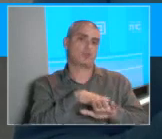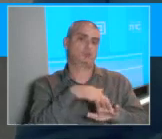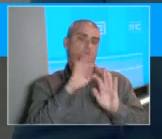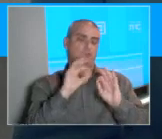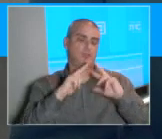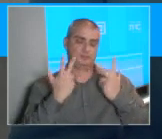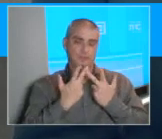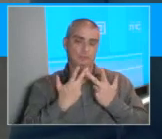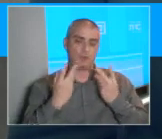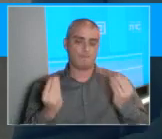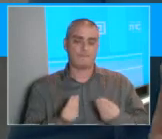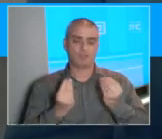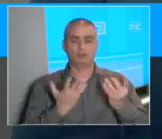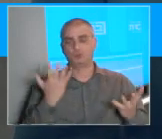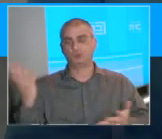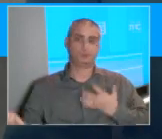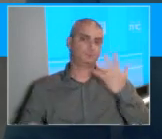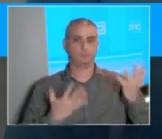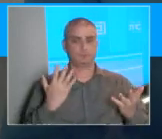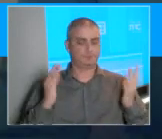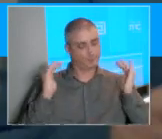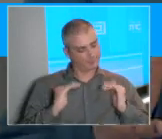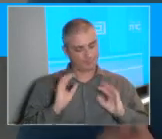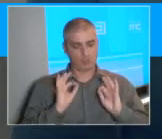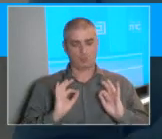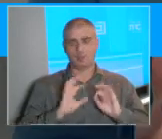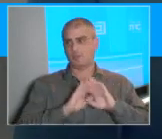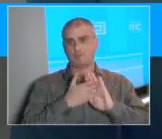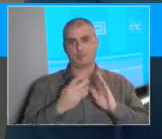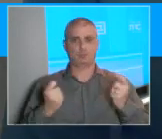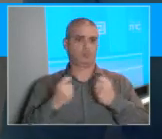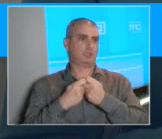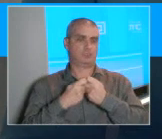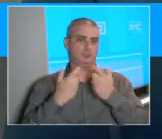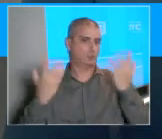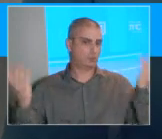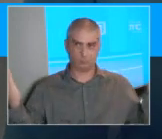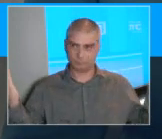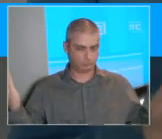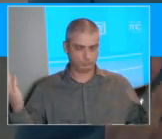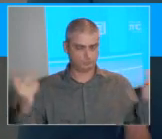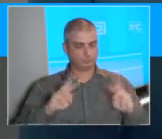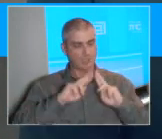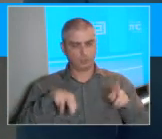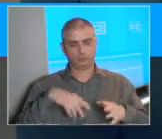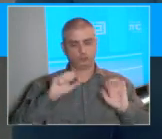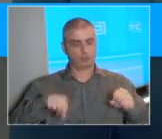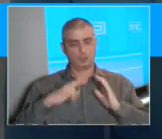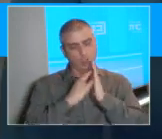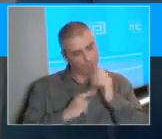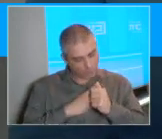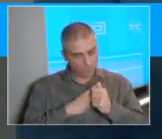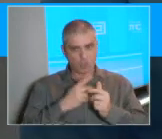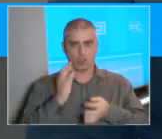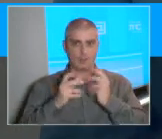של הציבור, שמשהו אולי פחות תקין בכל מה שקשור לרשויות שלטון